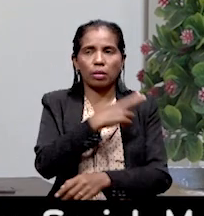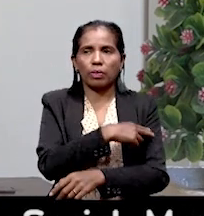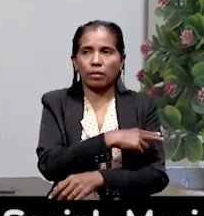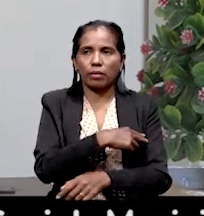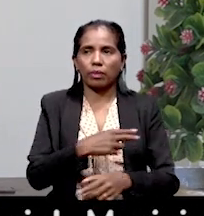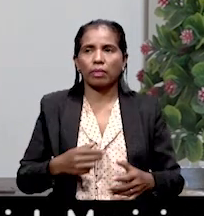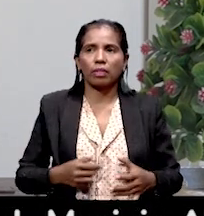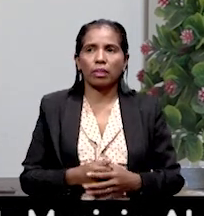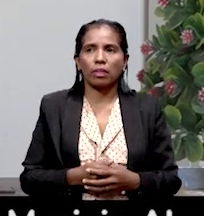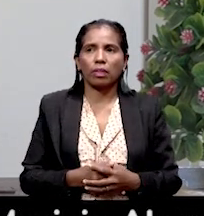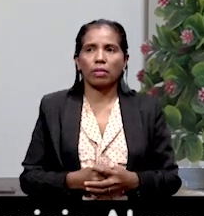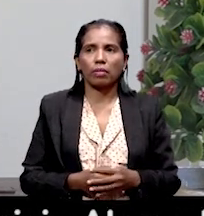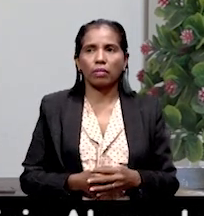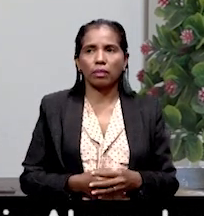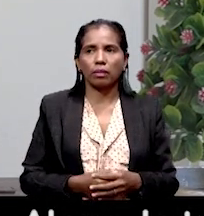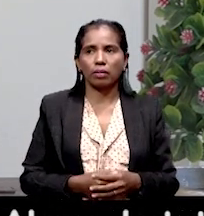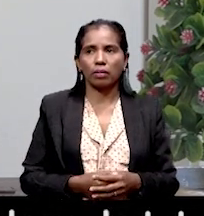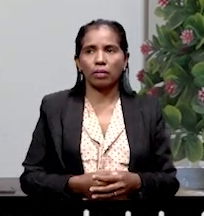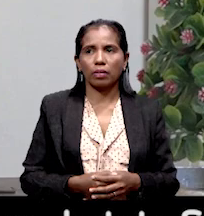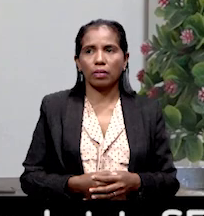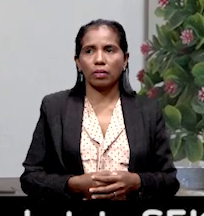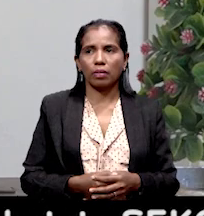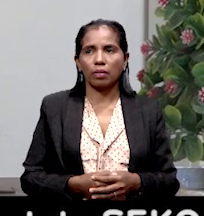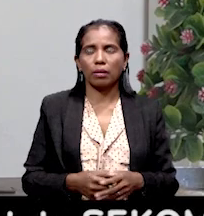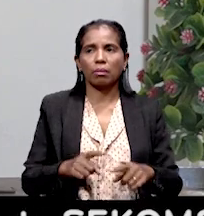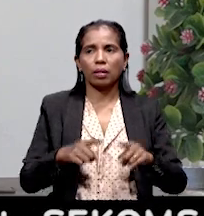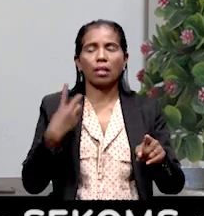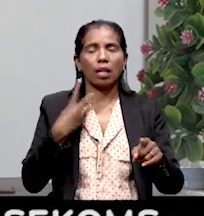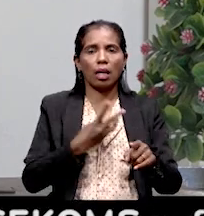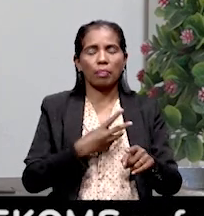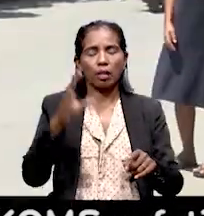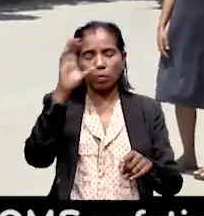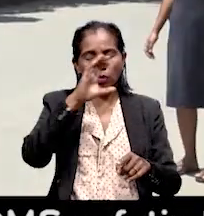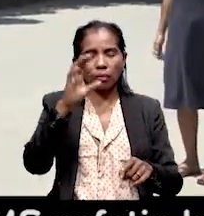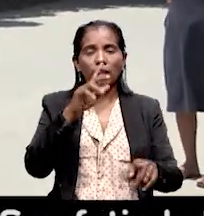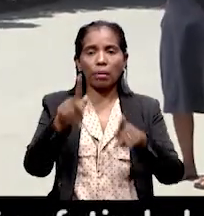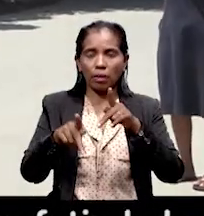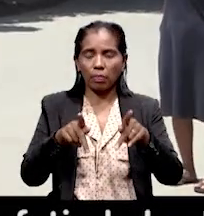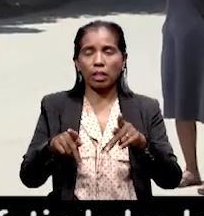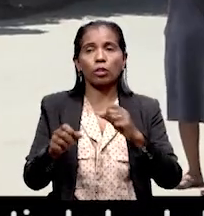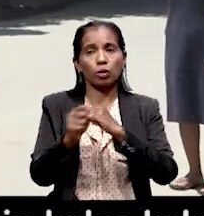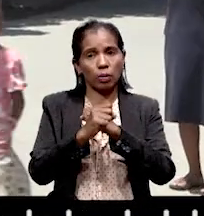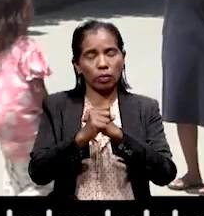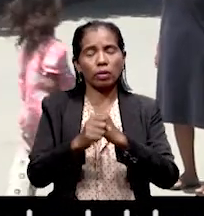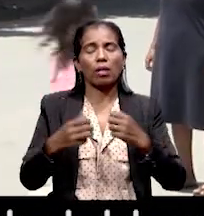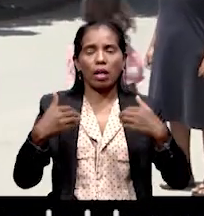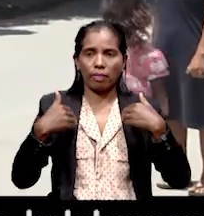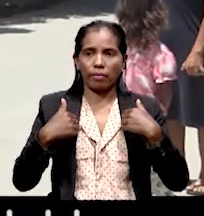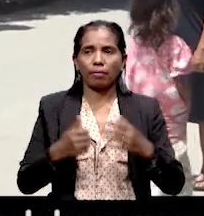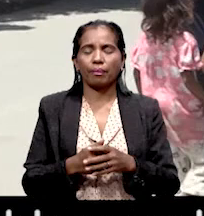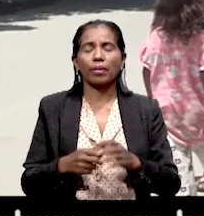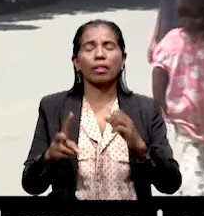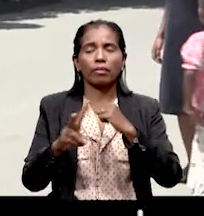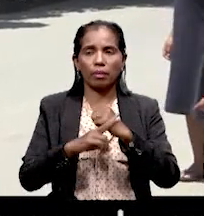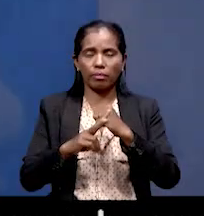hala centro saúde Kumoro maybe ami buka na fatine suspeito ne parto heta família vítima zona qual